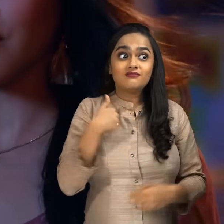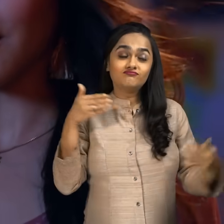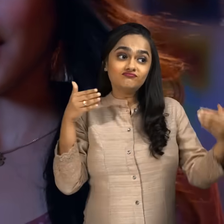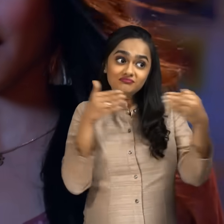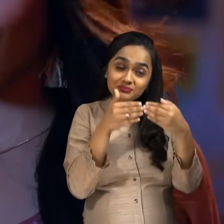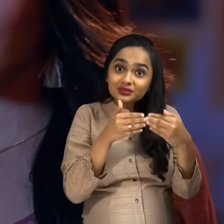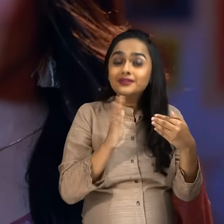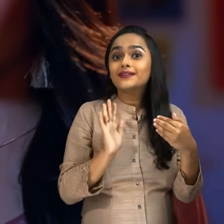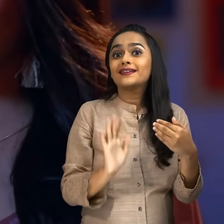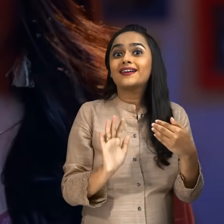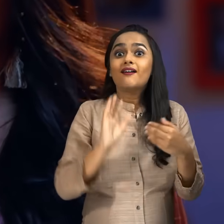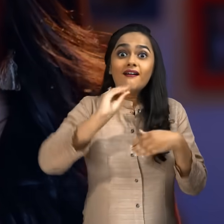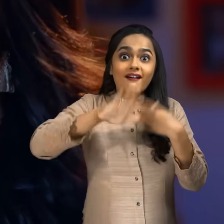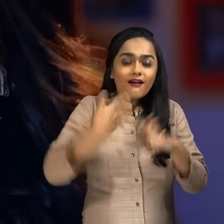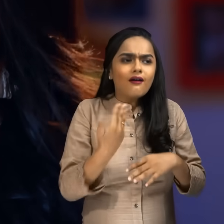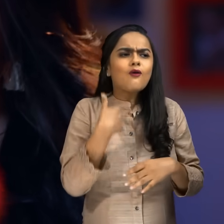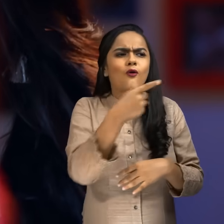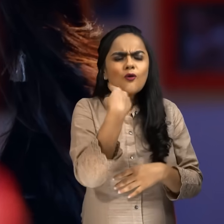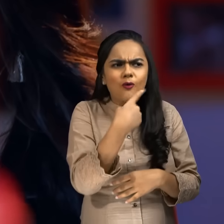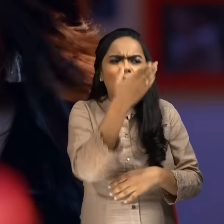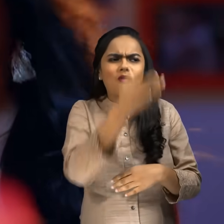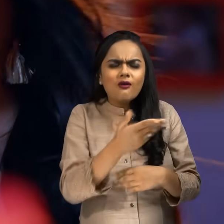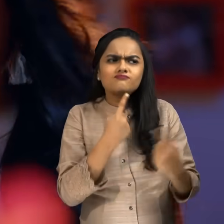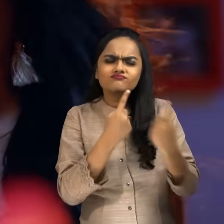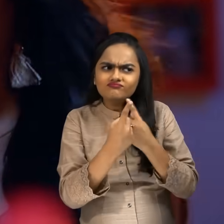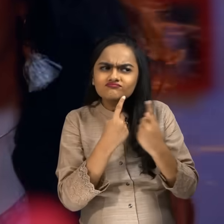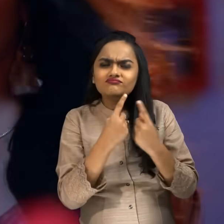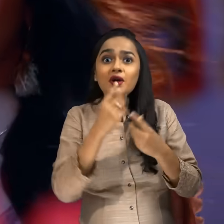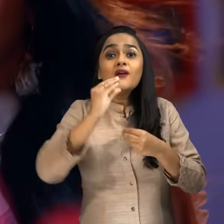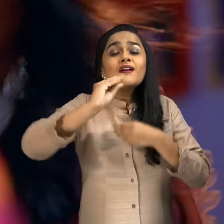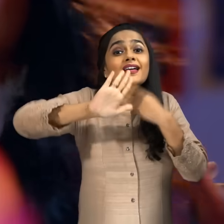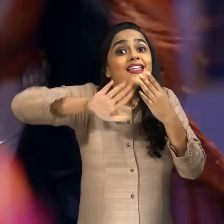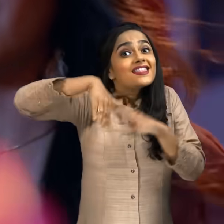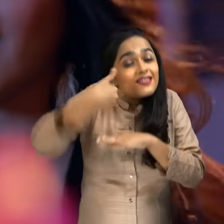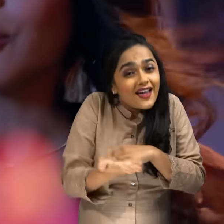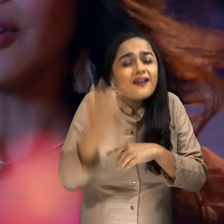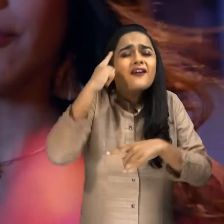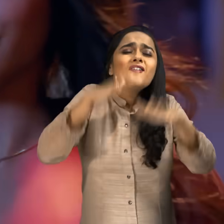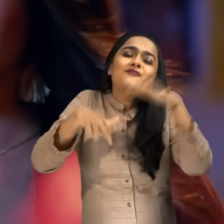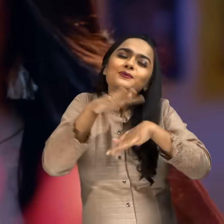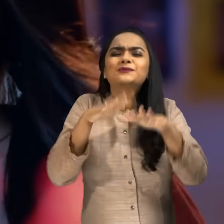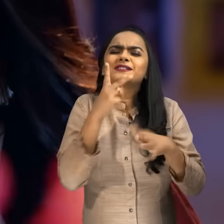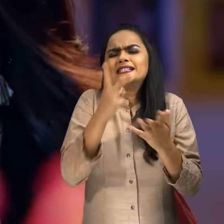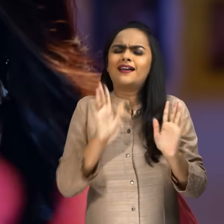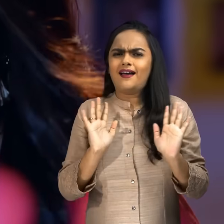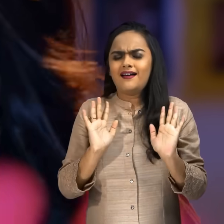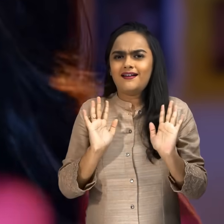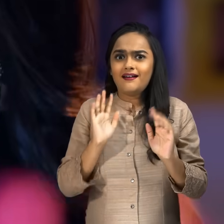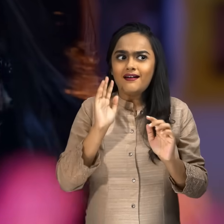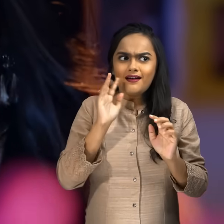पहले मुझे उससे मिलना होगा, उससे जानना होगा, देन उसके बाद कोई फ्यूचर प्लान्स,